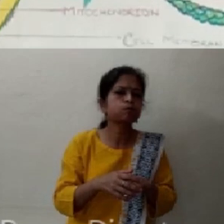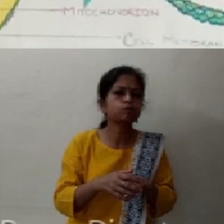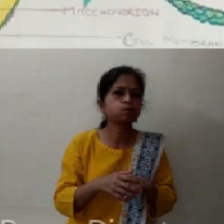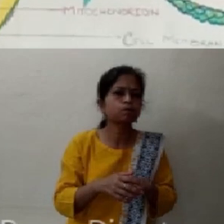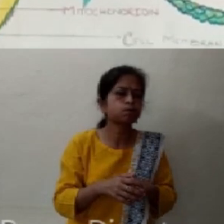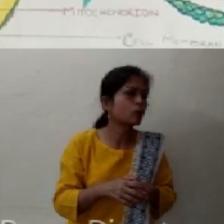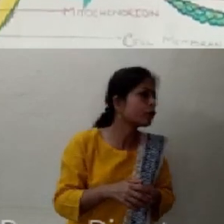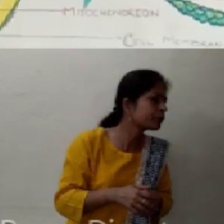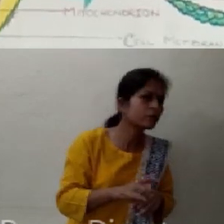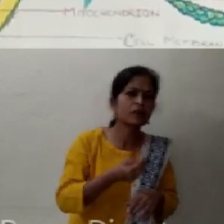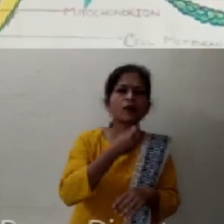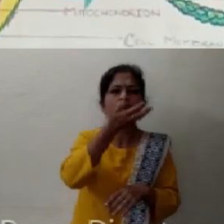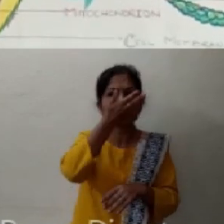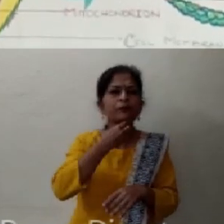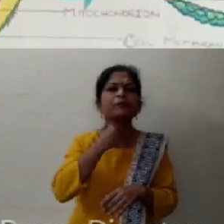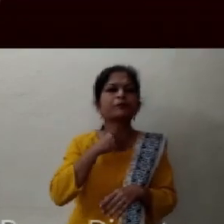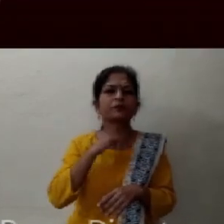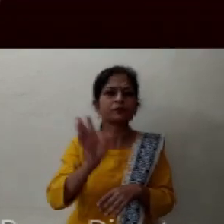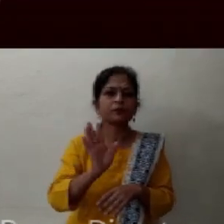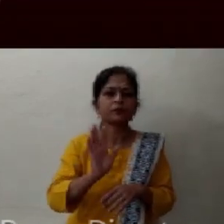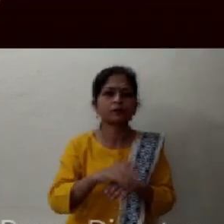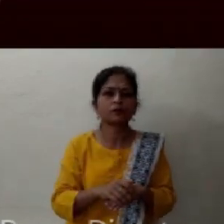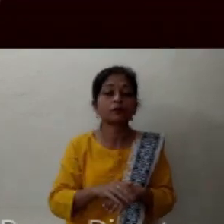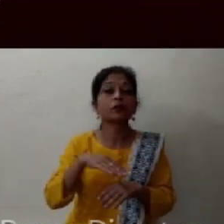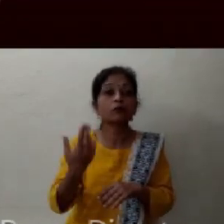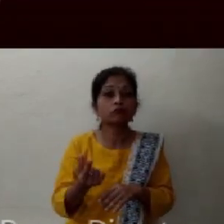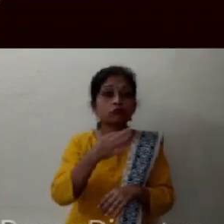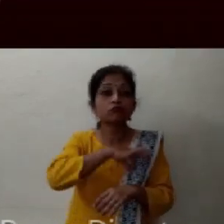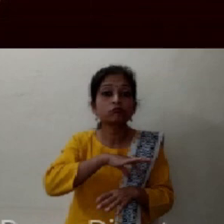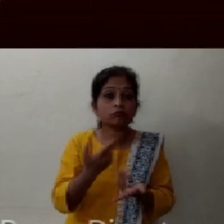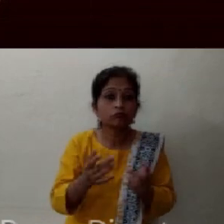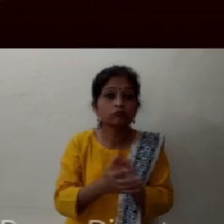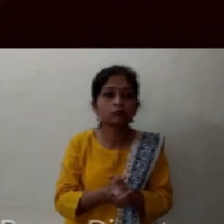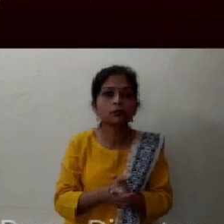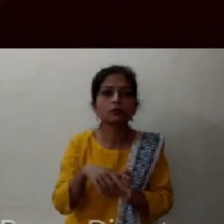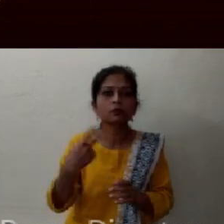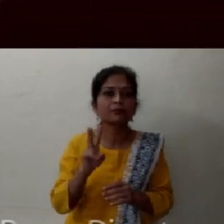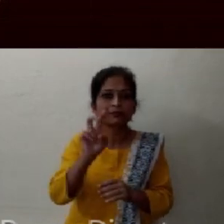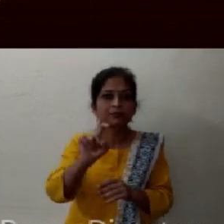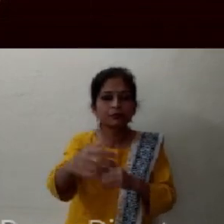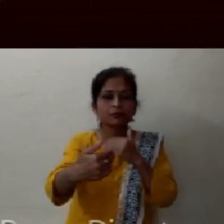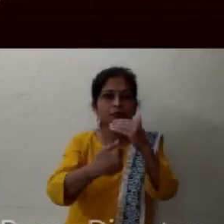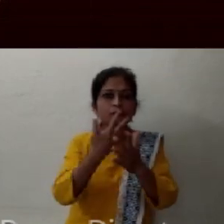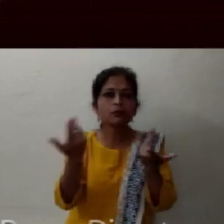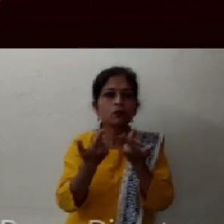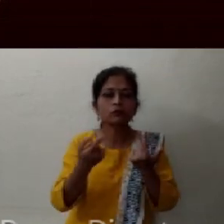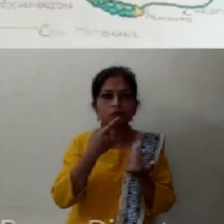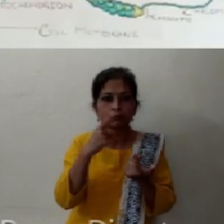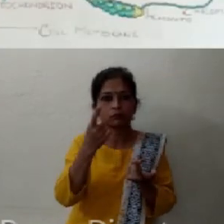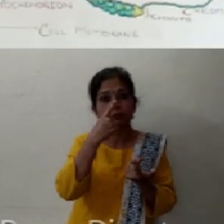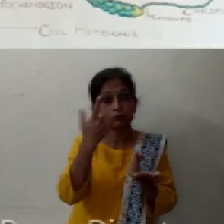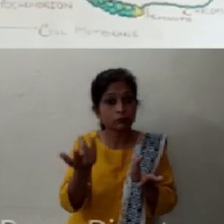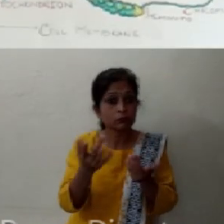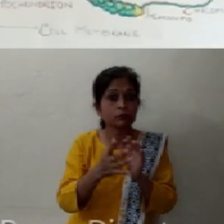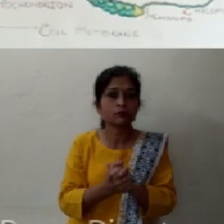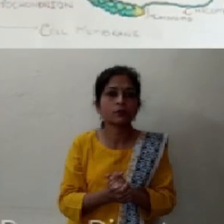ले। इनसे क्या हो जाएगा, दो ही जगह है जहां से ये विषाणु हमारे शरीर में घुसता है, एक मुंह और दूसरा नाक। तो